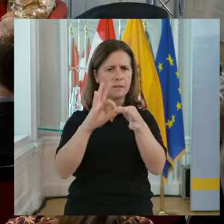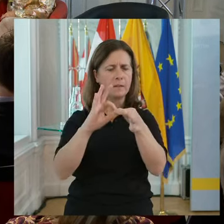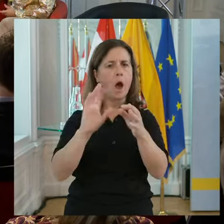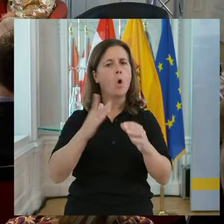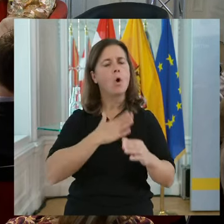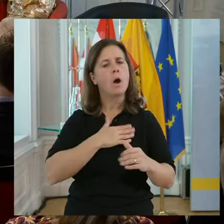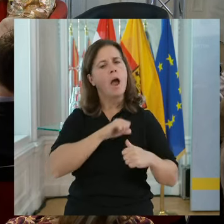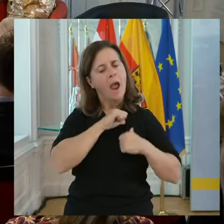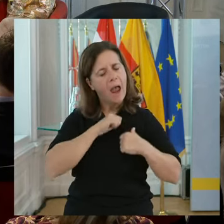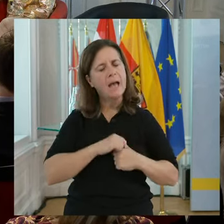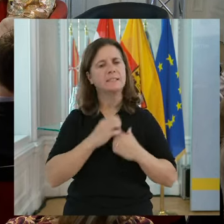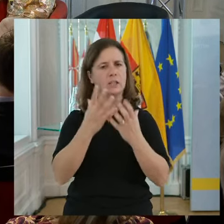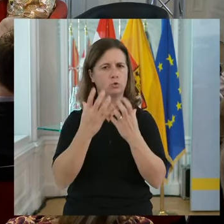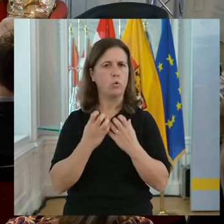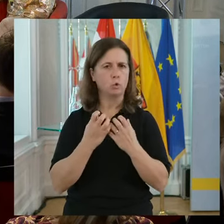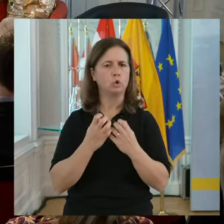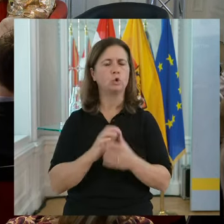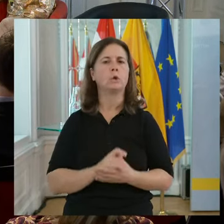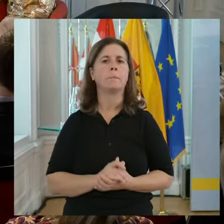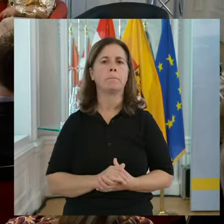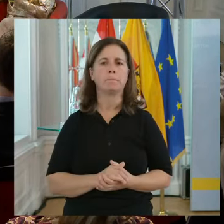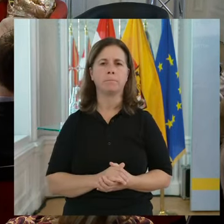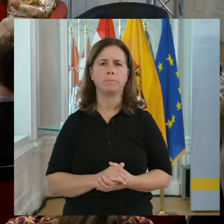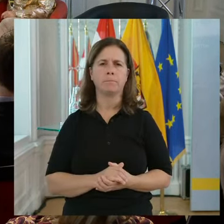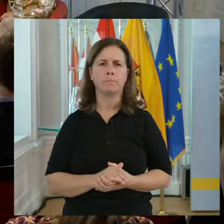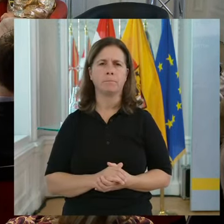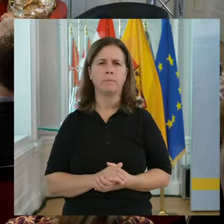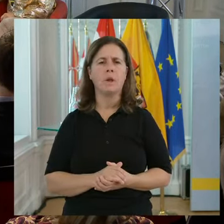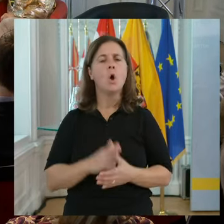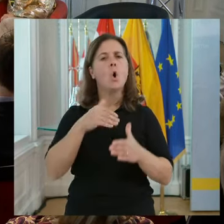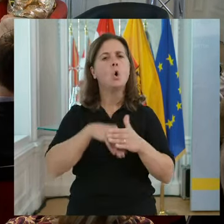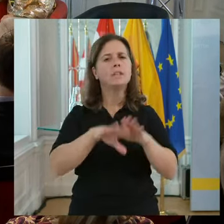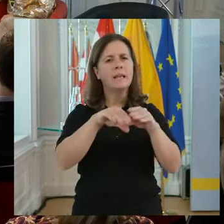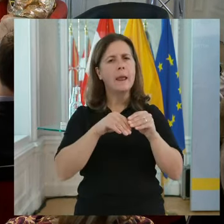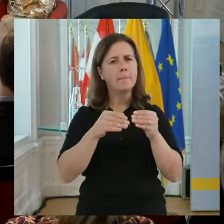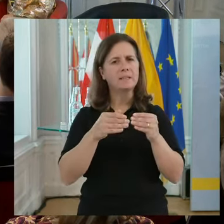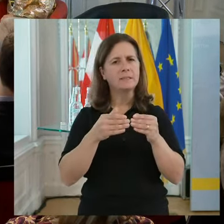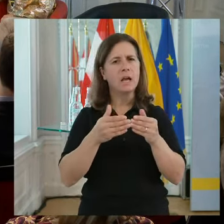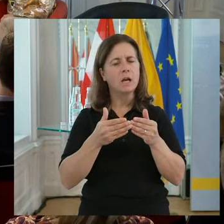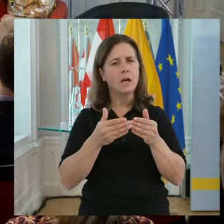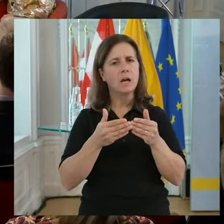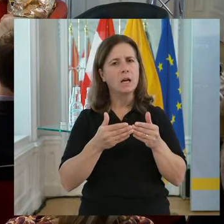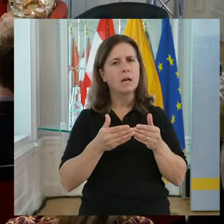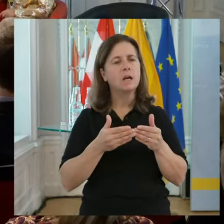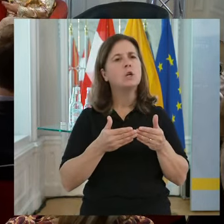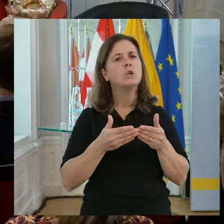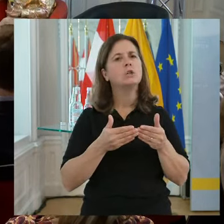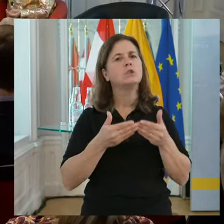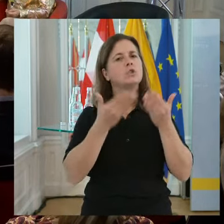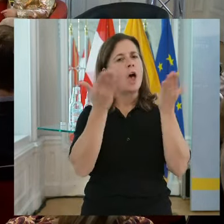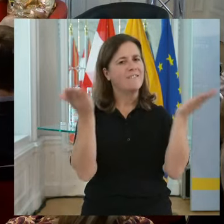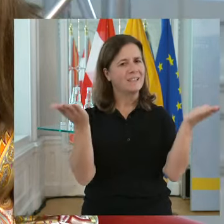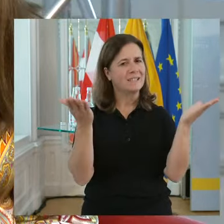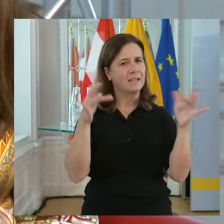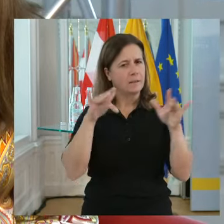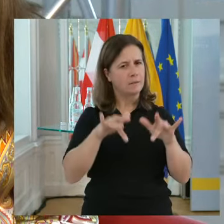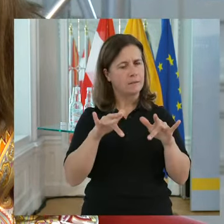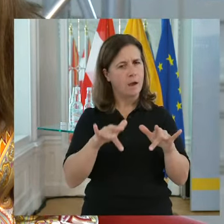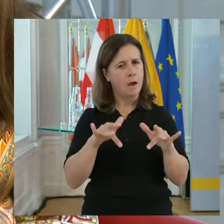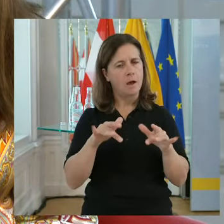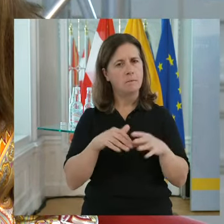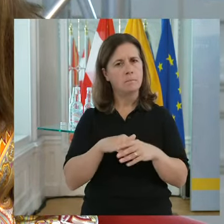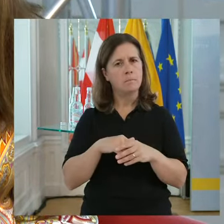Herzenswunsch. Und wir haben seitens der Unternehmen, also des Unternehmensservice, betriebliche Impulsprogramme. Wir arbeiten seit